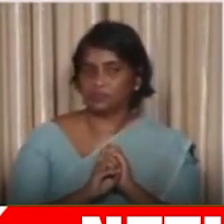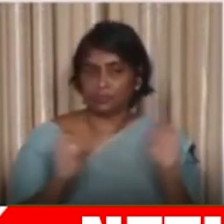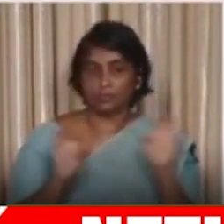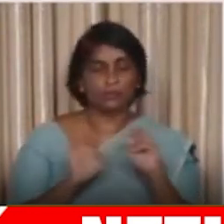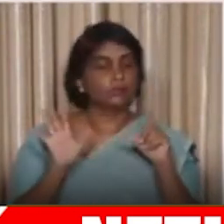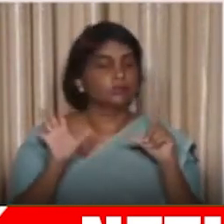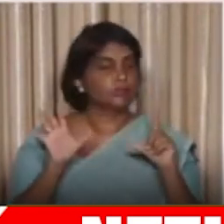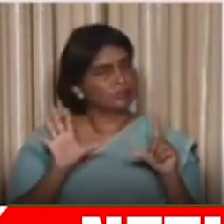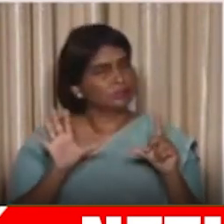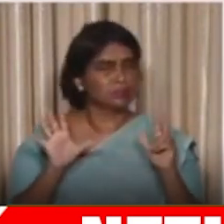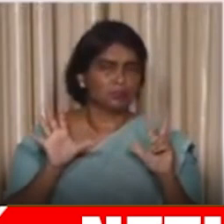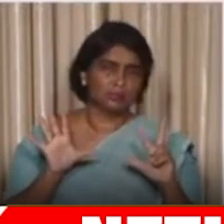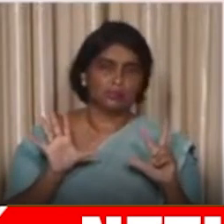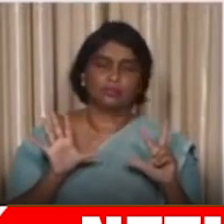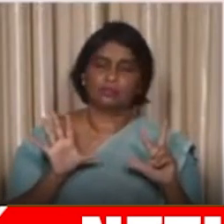7ක් හෝ 8ක